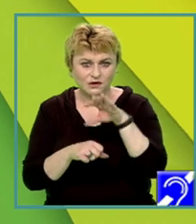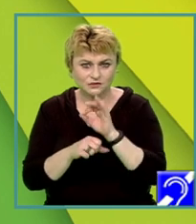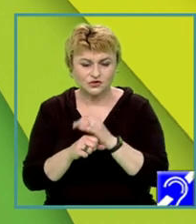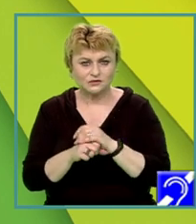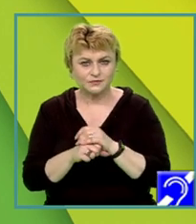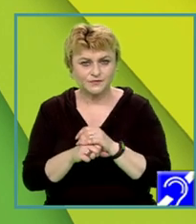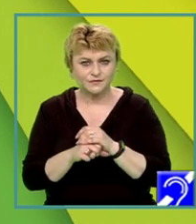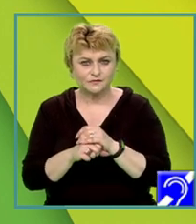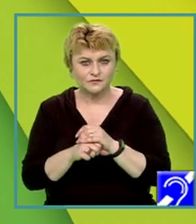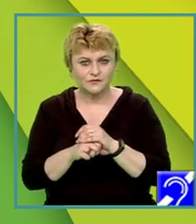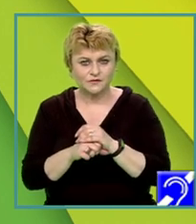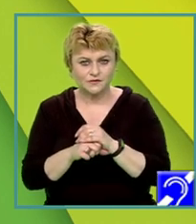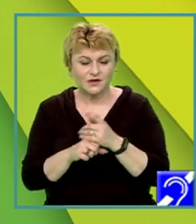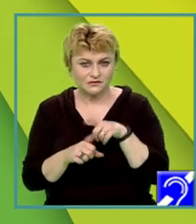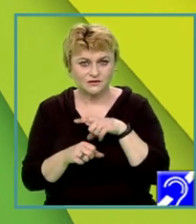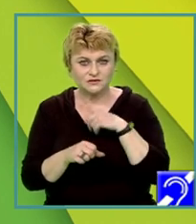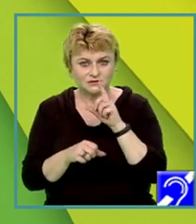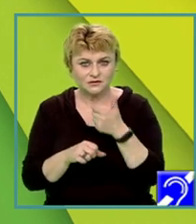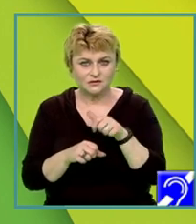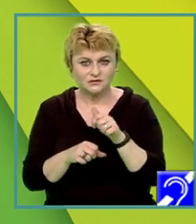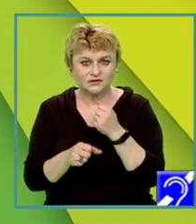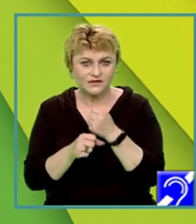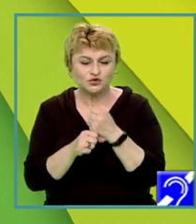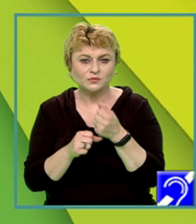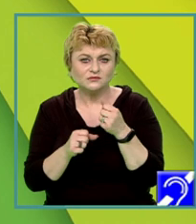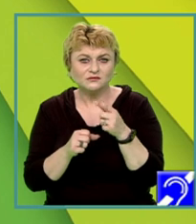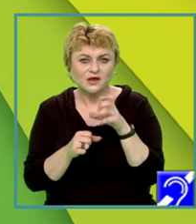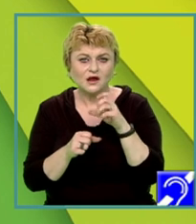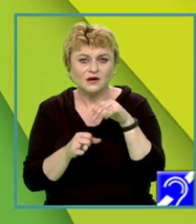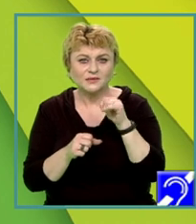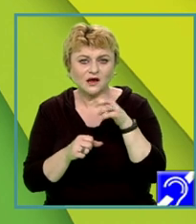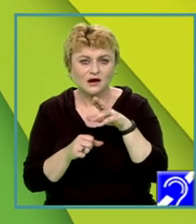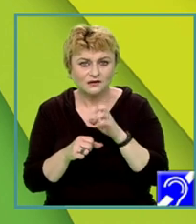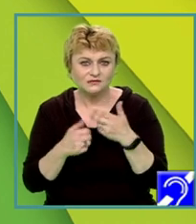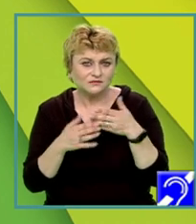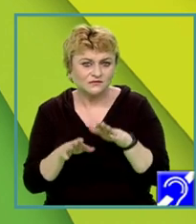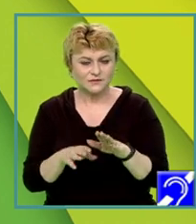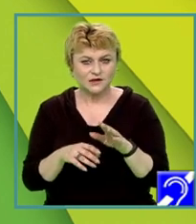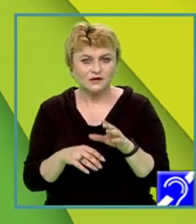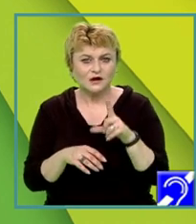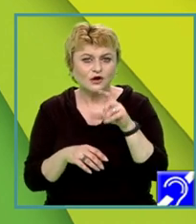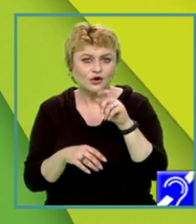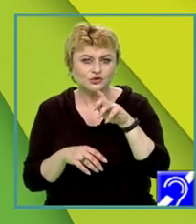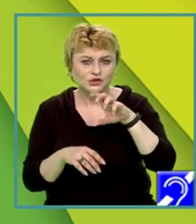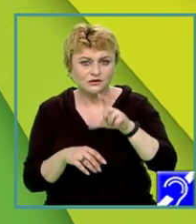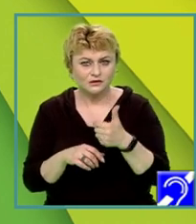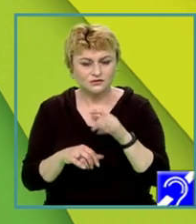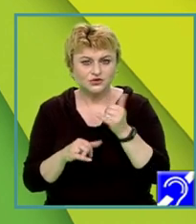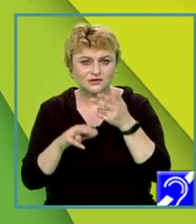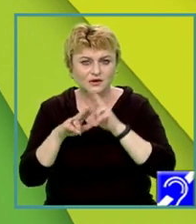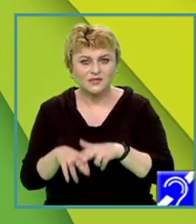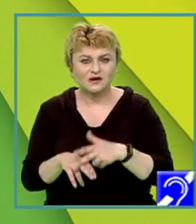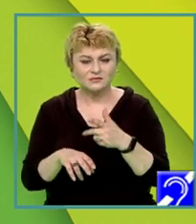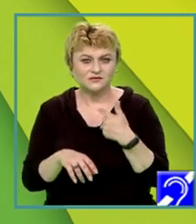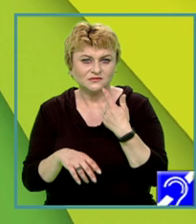multiplă este să facem o elimin are logică a variantelor greșită și rămânem cu varianta corectă